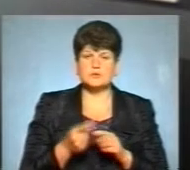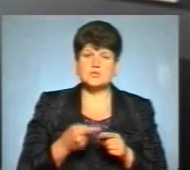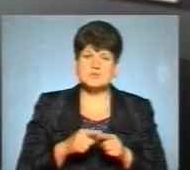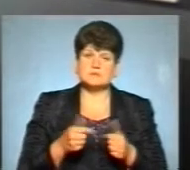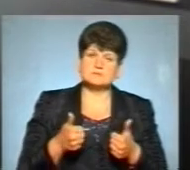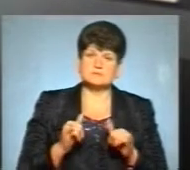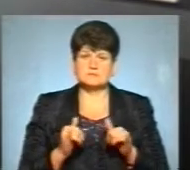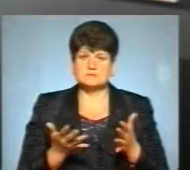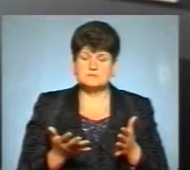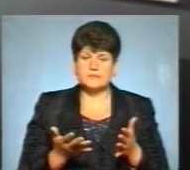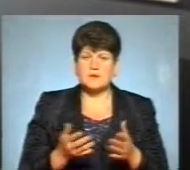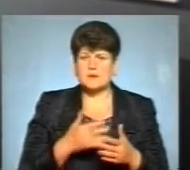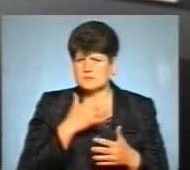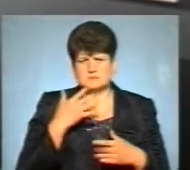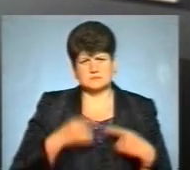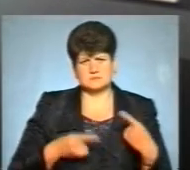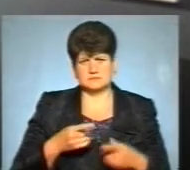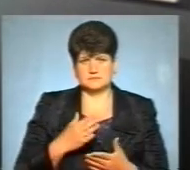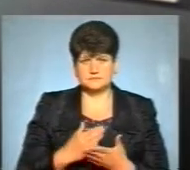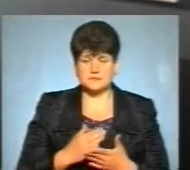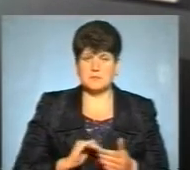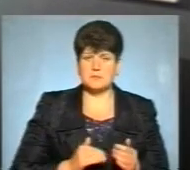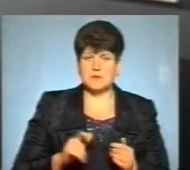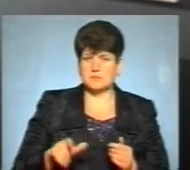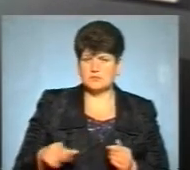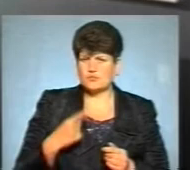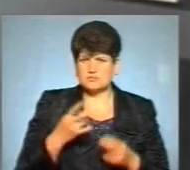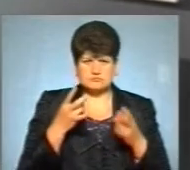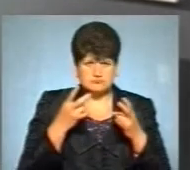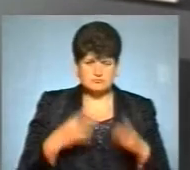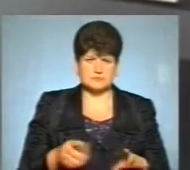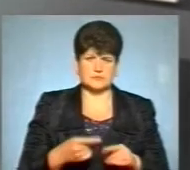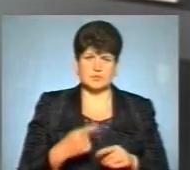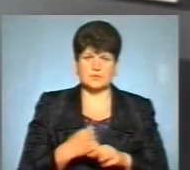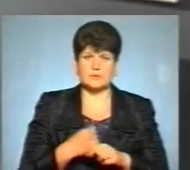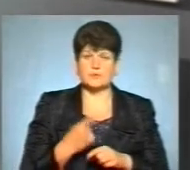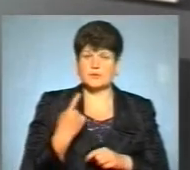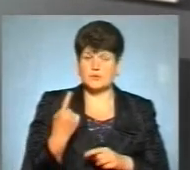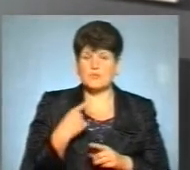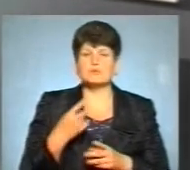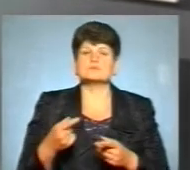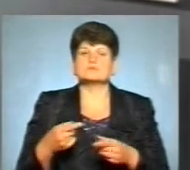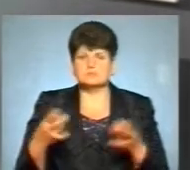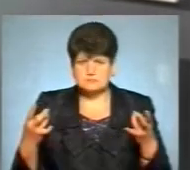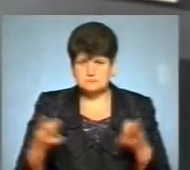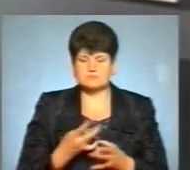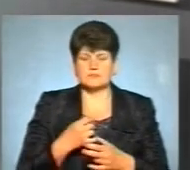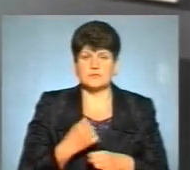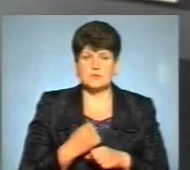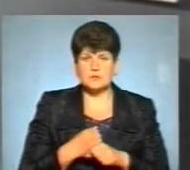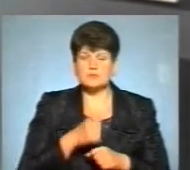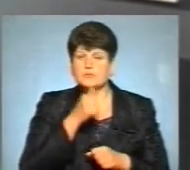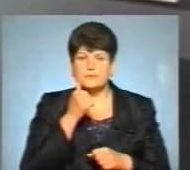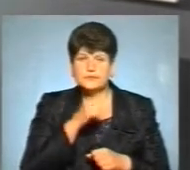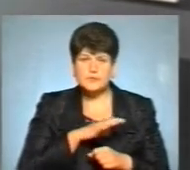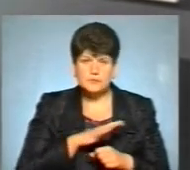позитивно, кажуть. Багато дискусій. Підприємці говорять, що це не потрібно запроваджувати. Одні кажуть, що це потрібно запроваджувати, тільки виведе з тіні